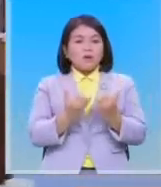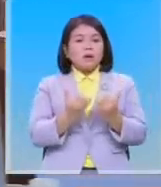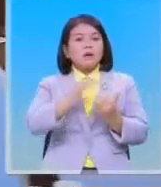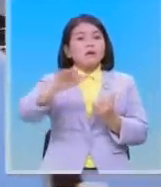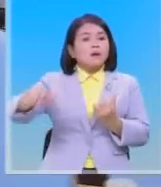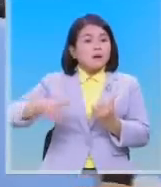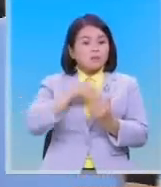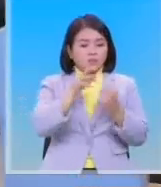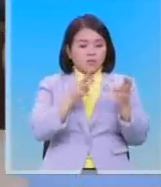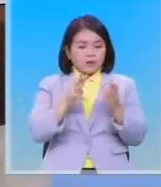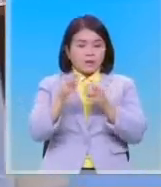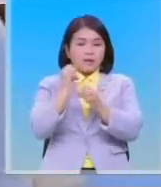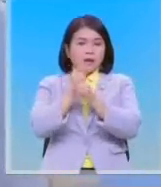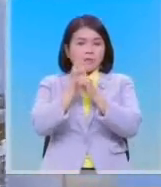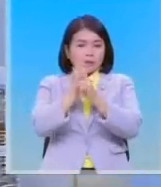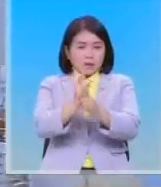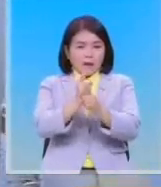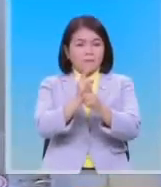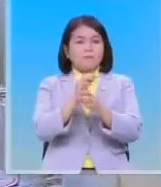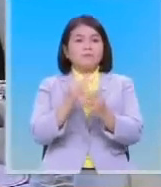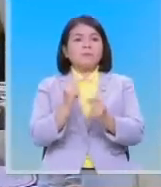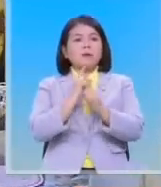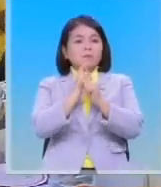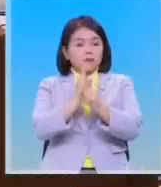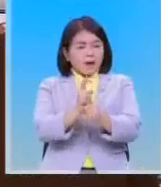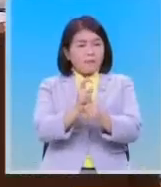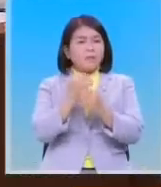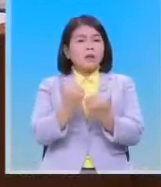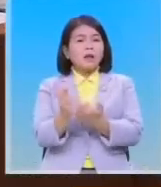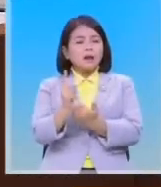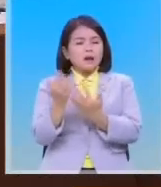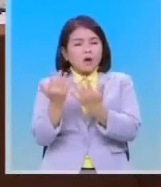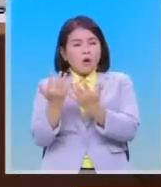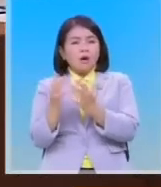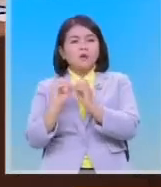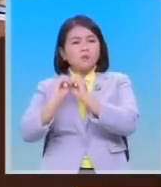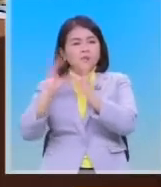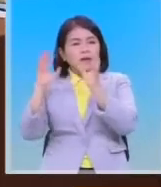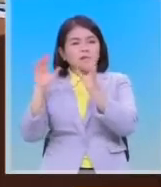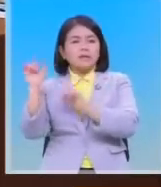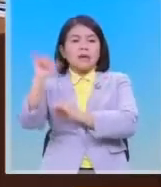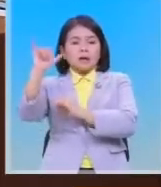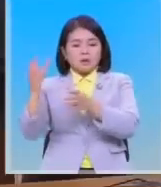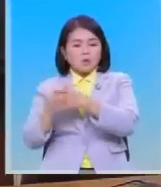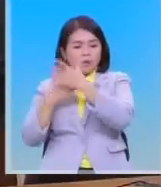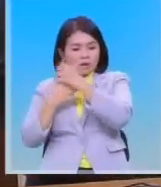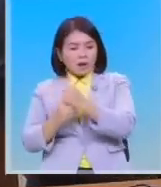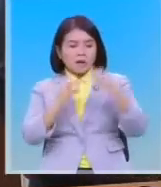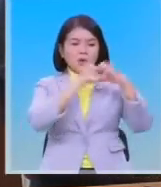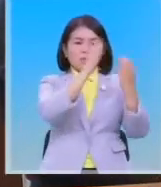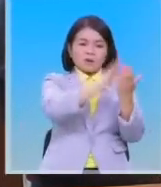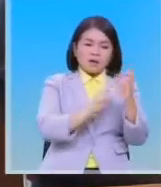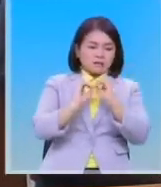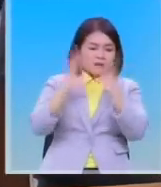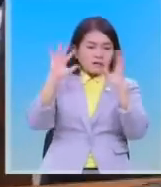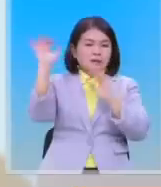ามขั้นตอนทางพรรคพลังประชารัฐเนี่ยกำลังรอความชัดเจนของทั้งประชาธิปัตย์แล้วก็ภูมิใจไทยนะคะก่อนที่จะมีการเดิน